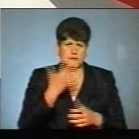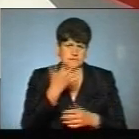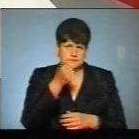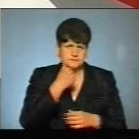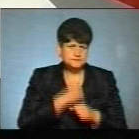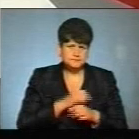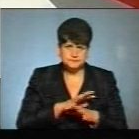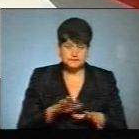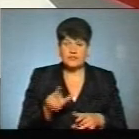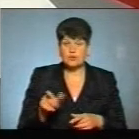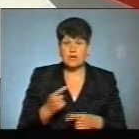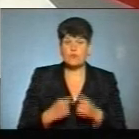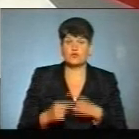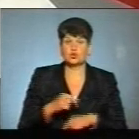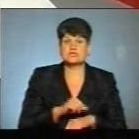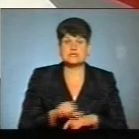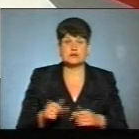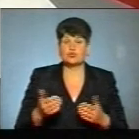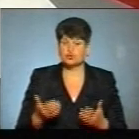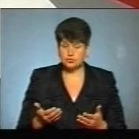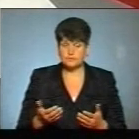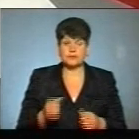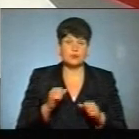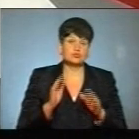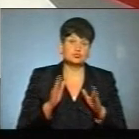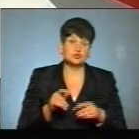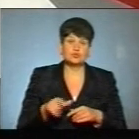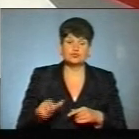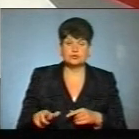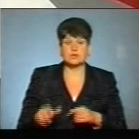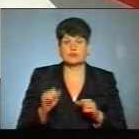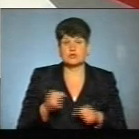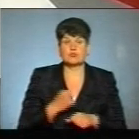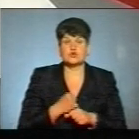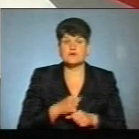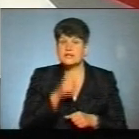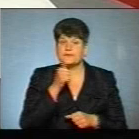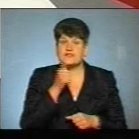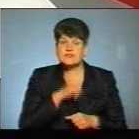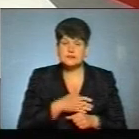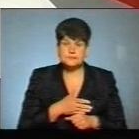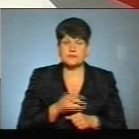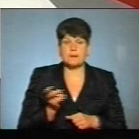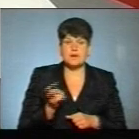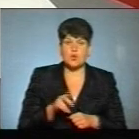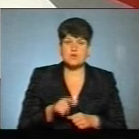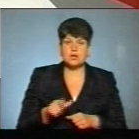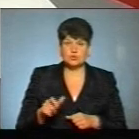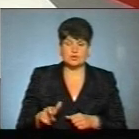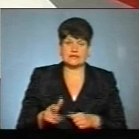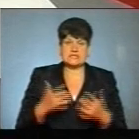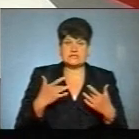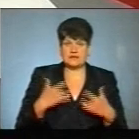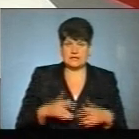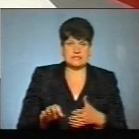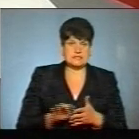бути люди, які повернулися з-за кордону. Можуть бути такі люди, які взагалі, можливо, працювали в тіні. Приходять люди, які от тільки звільнилися